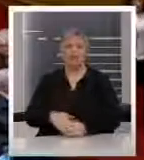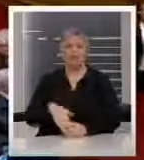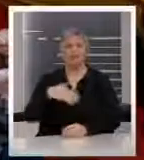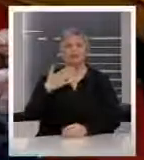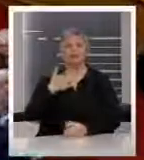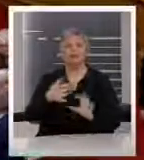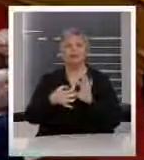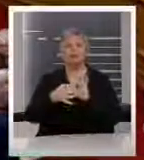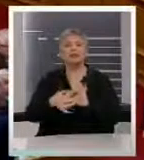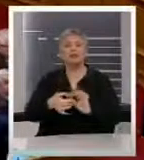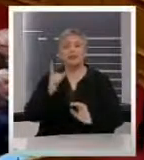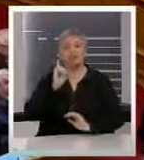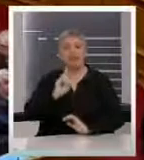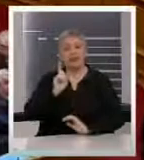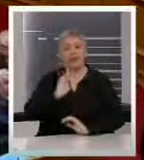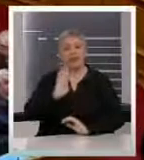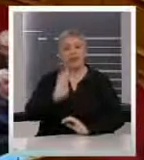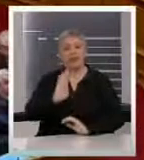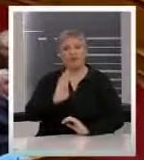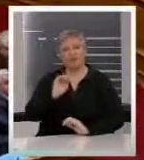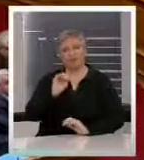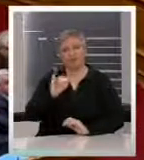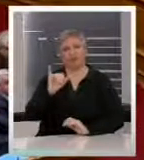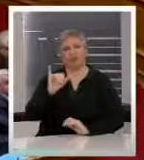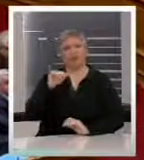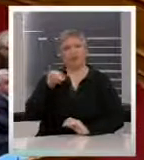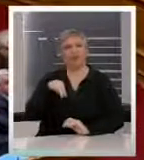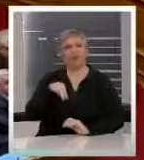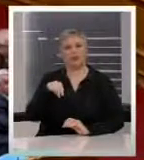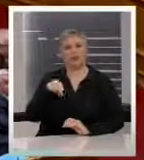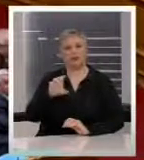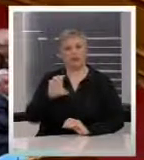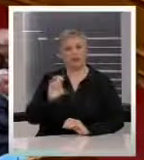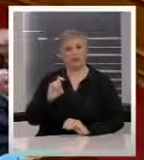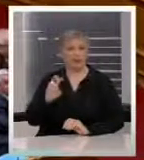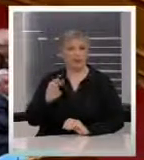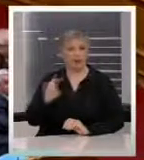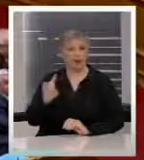Τι να κάνω, σας κύριε παρακαλώ, πρόεδρε. Κυρία Βούλτεψη. Ελάτε.